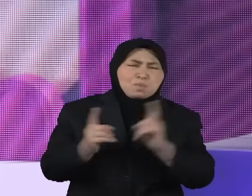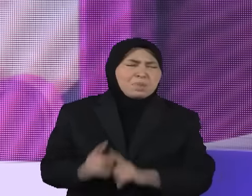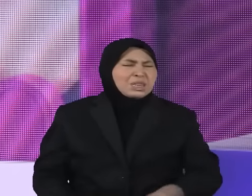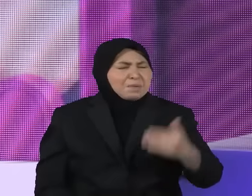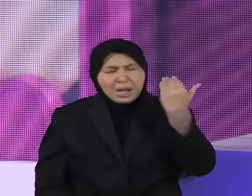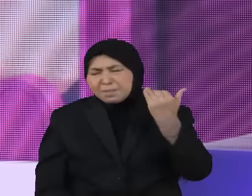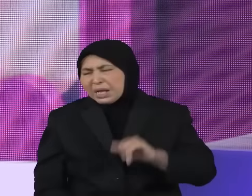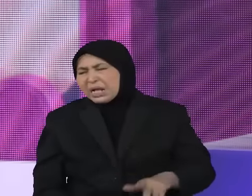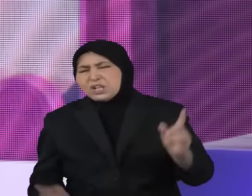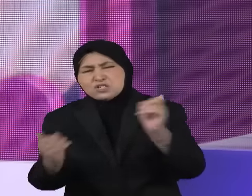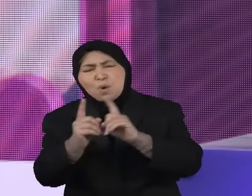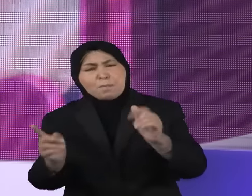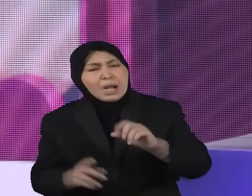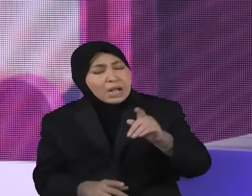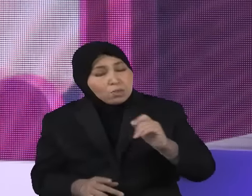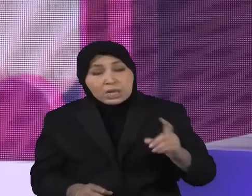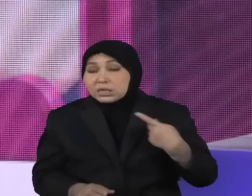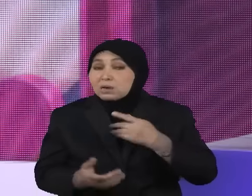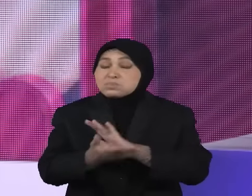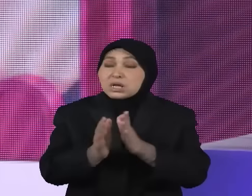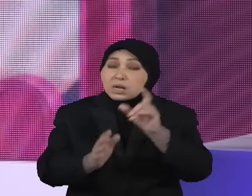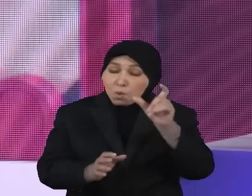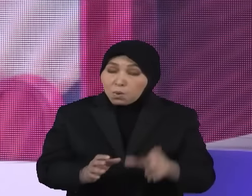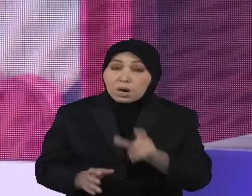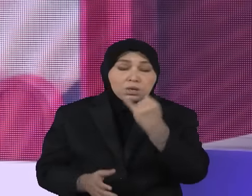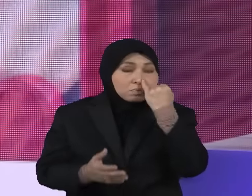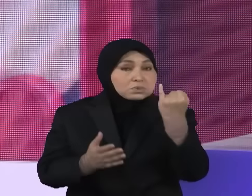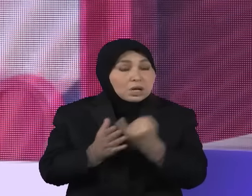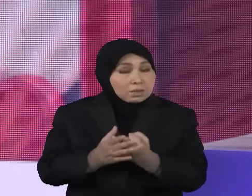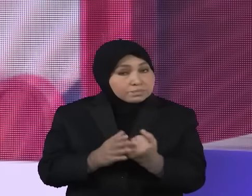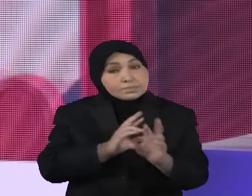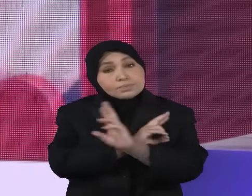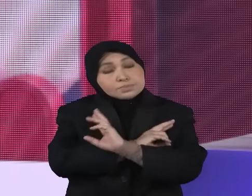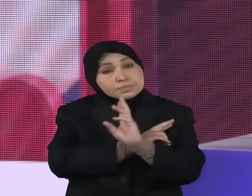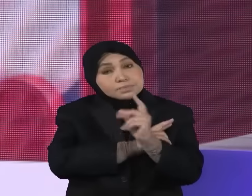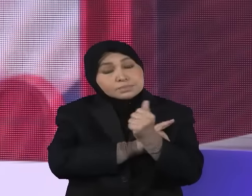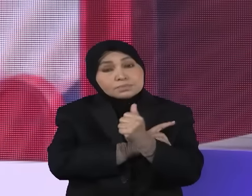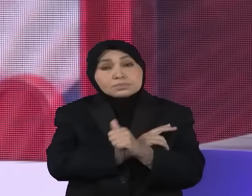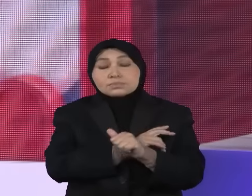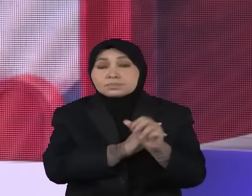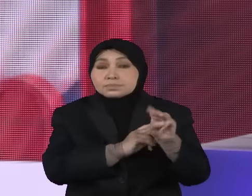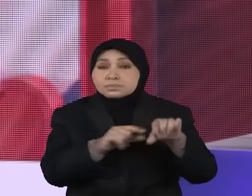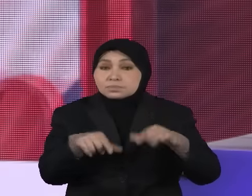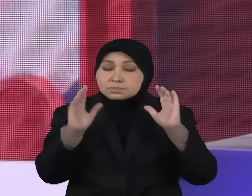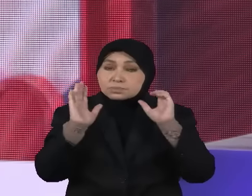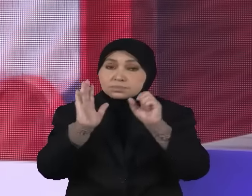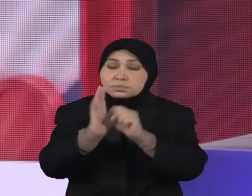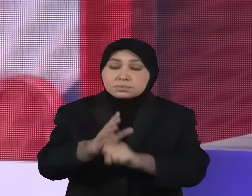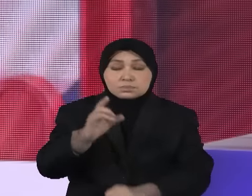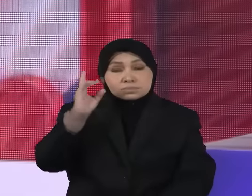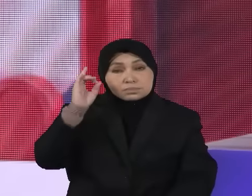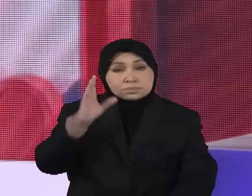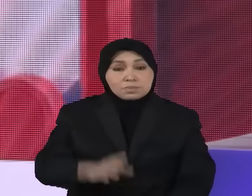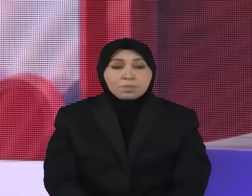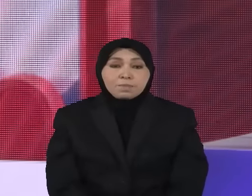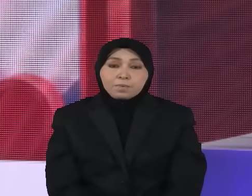apa sebagainya, khawatir kita menjadi orang yang zalim. Kita berehat dahulu sebentar. My Quran Time, Quran Salat Infaq,